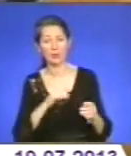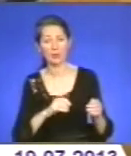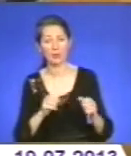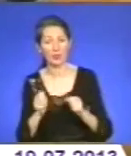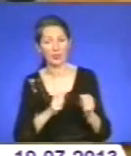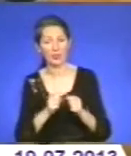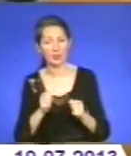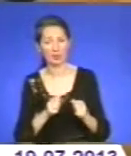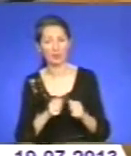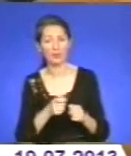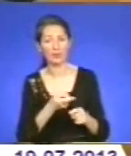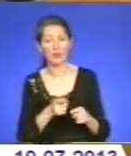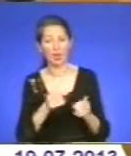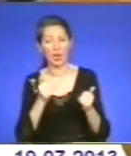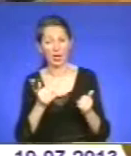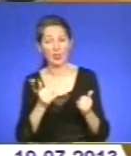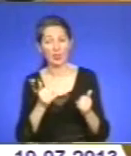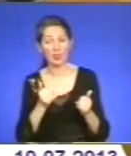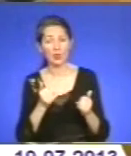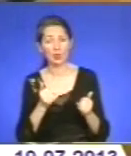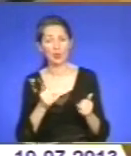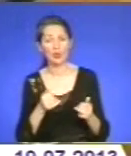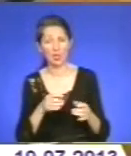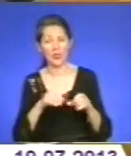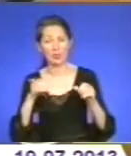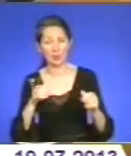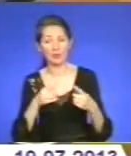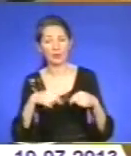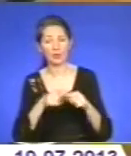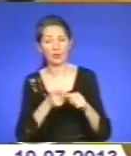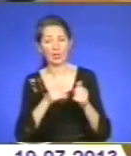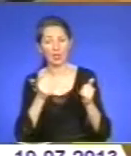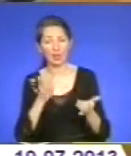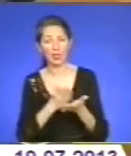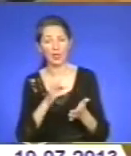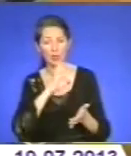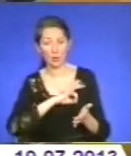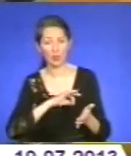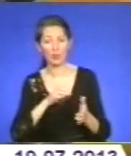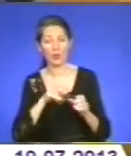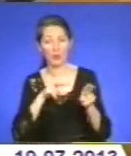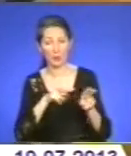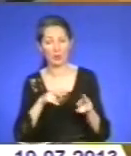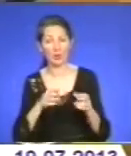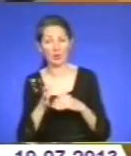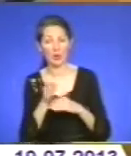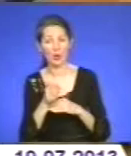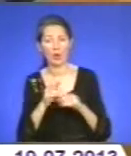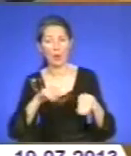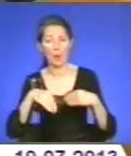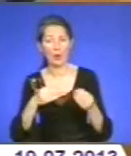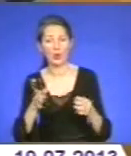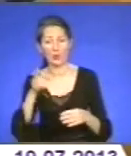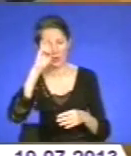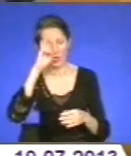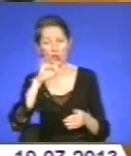області, які сьогодні є користувані користувачі мисливських угідь, переходять в державний резерв. Це